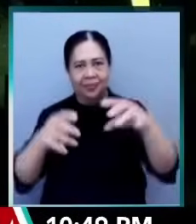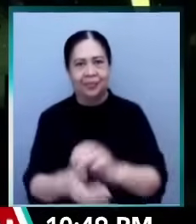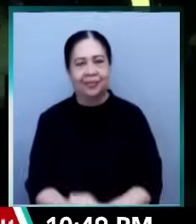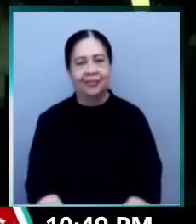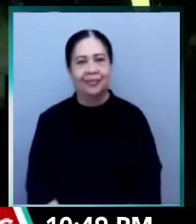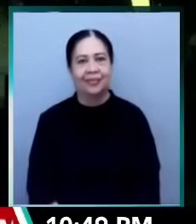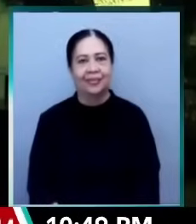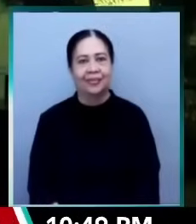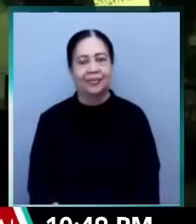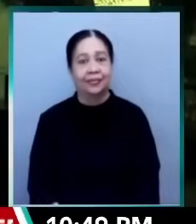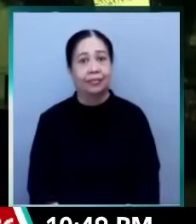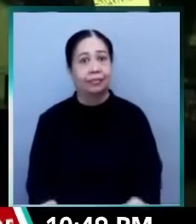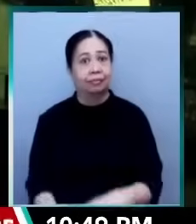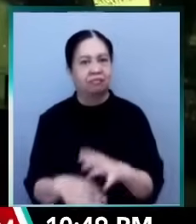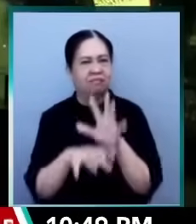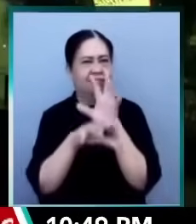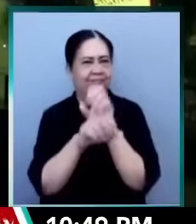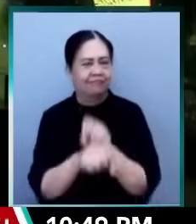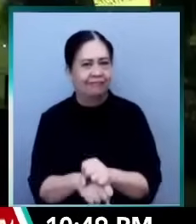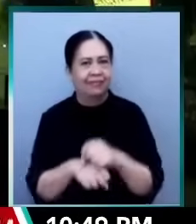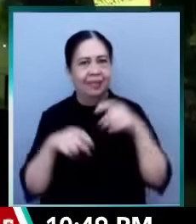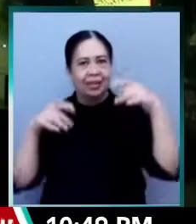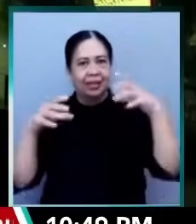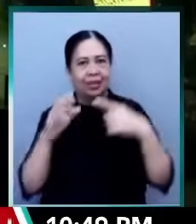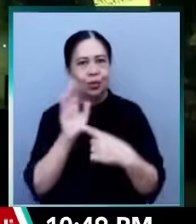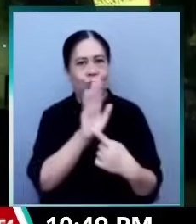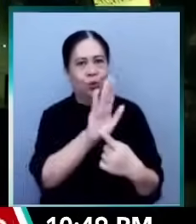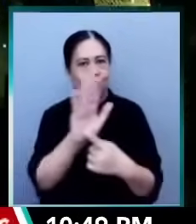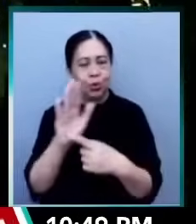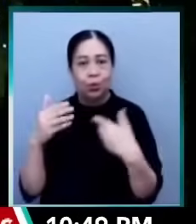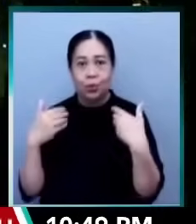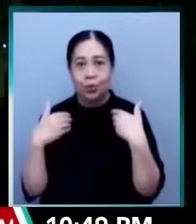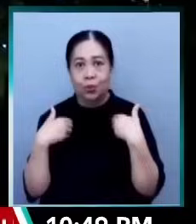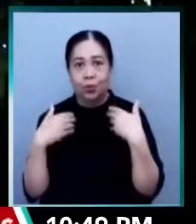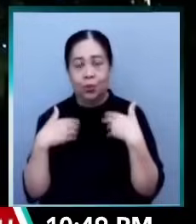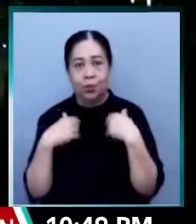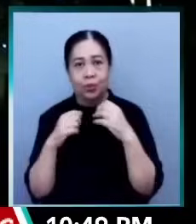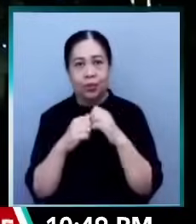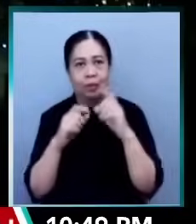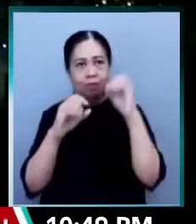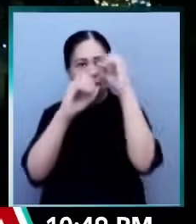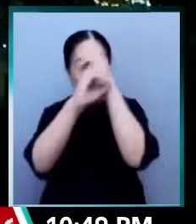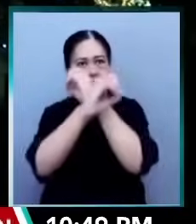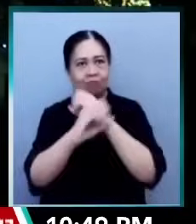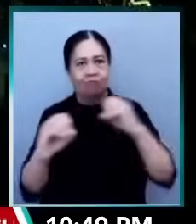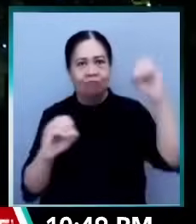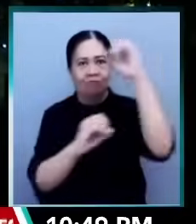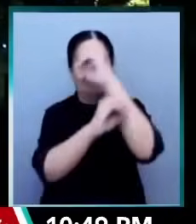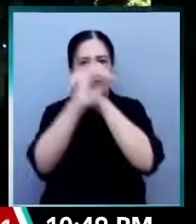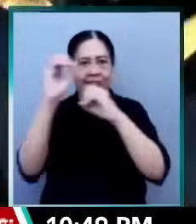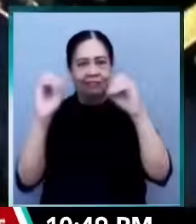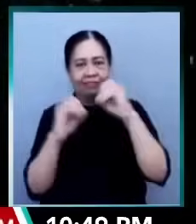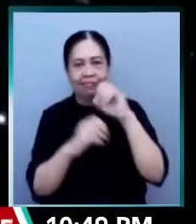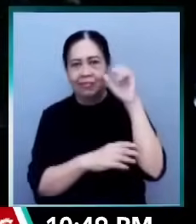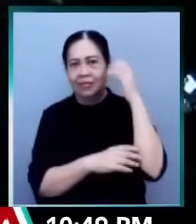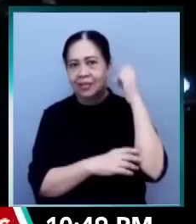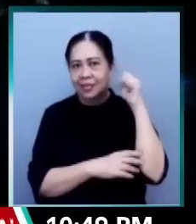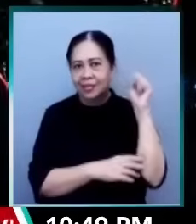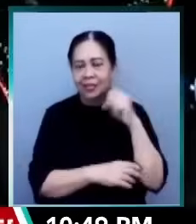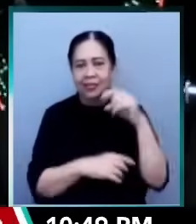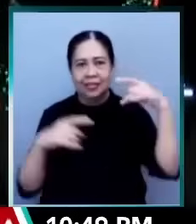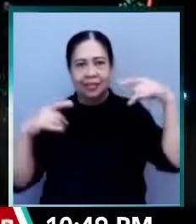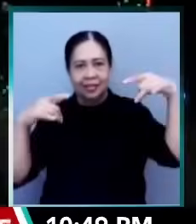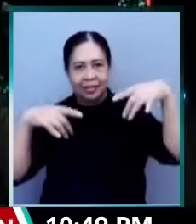Bukod sa nakasanayang light show, nariyan din ang kaleidoscope of sight, sound, and light. Dagdag pa sa Christmas feels